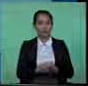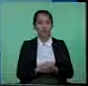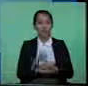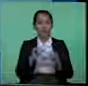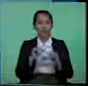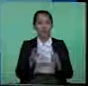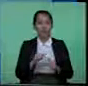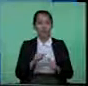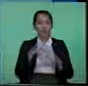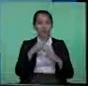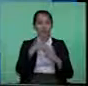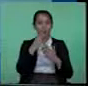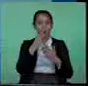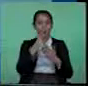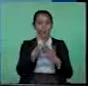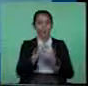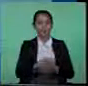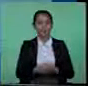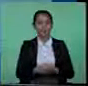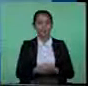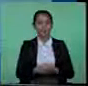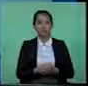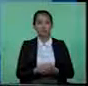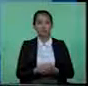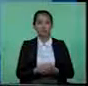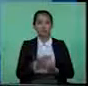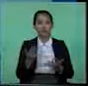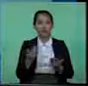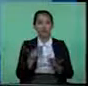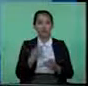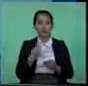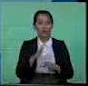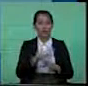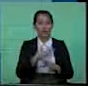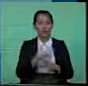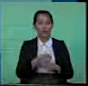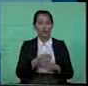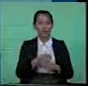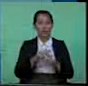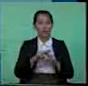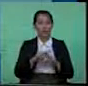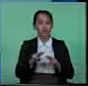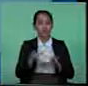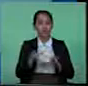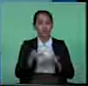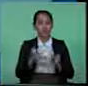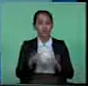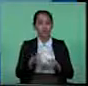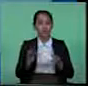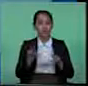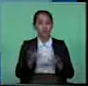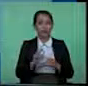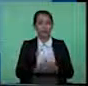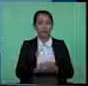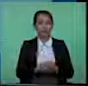Shaklga diqqat bilan e'tibor bering. Uni qanday ikkiga ajratsak, ikkala shakl bir xil